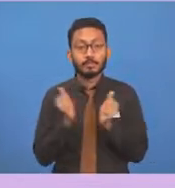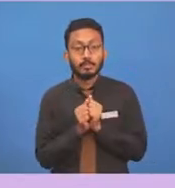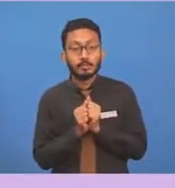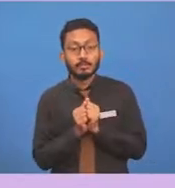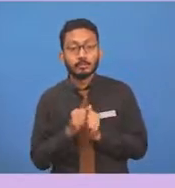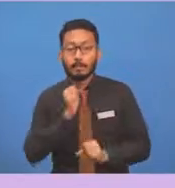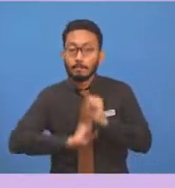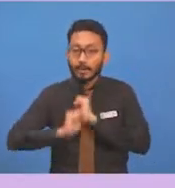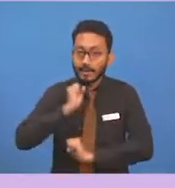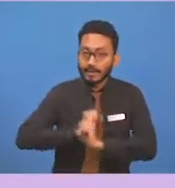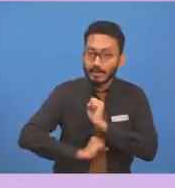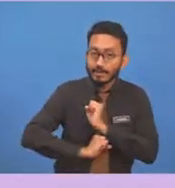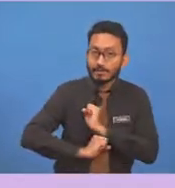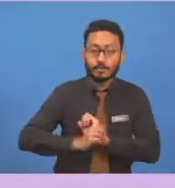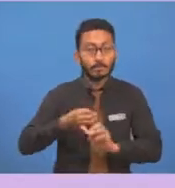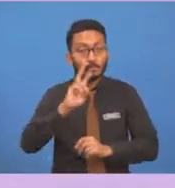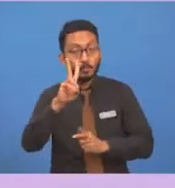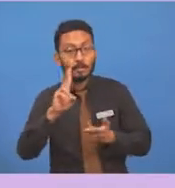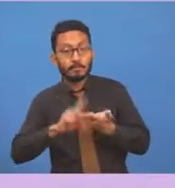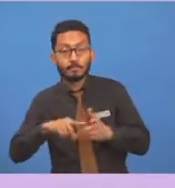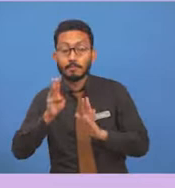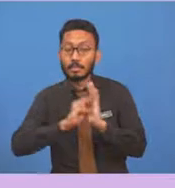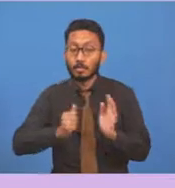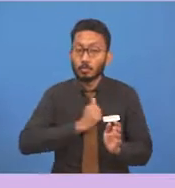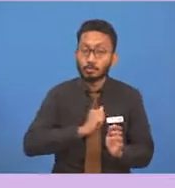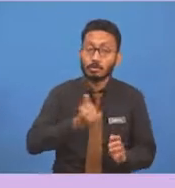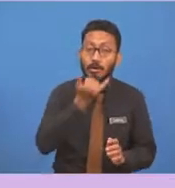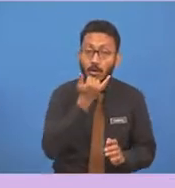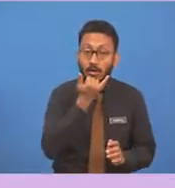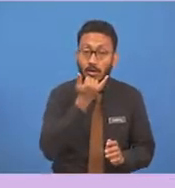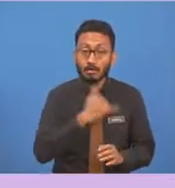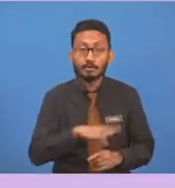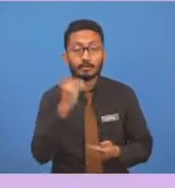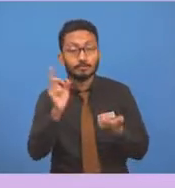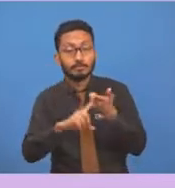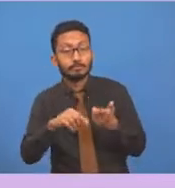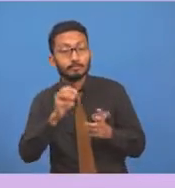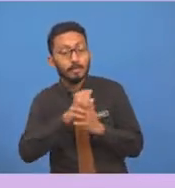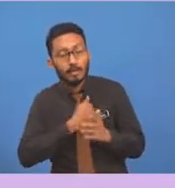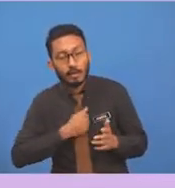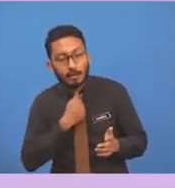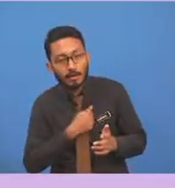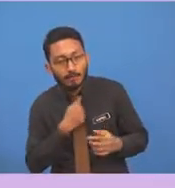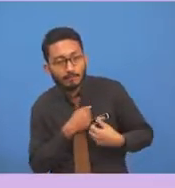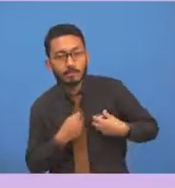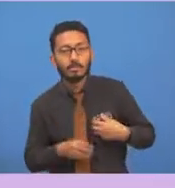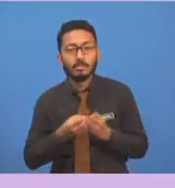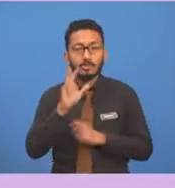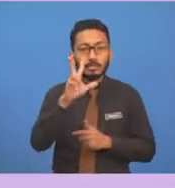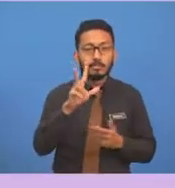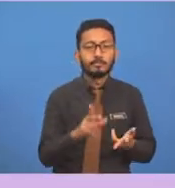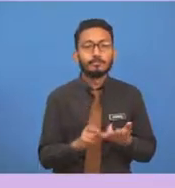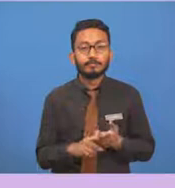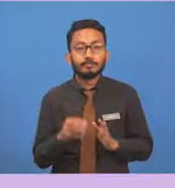Kedua, mengaku kesalahan dan meminta maaf. Ketiga, menghormati pelawat sekolah